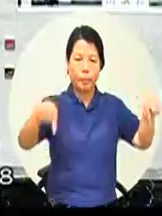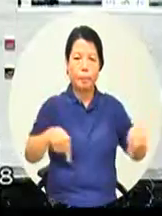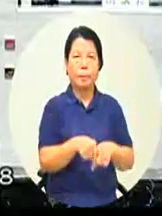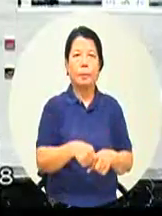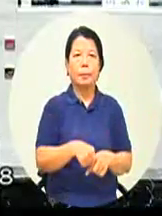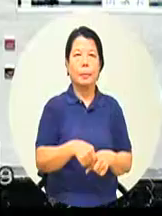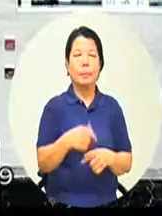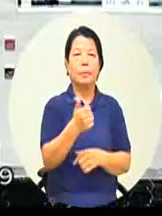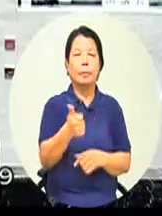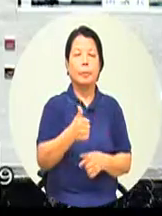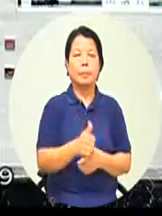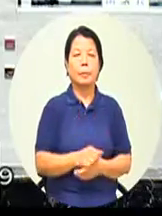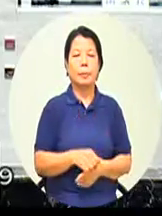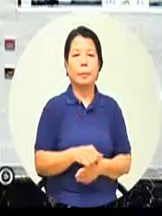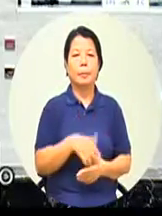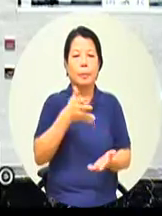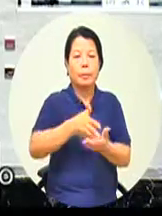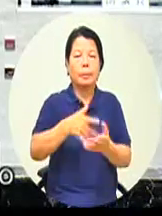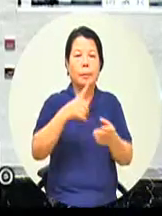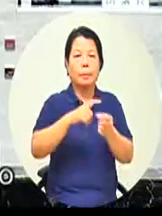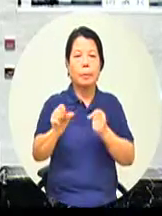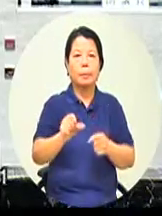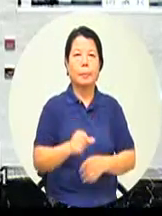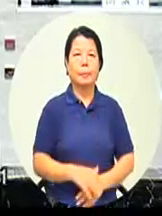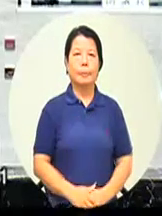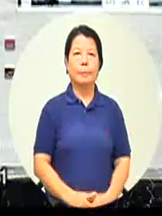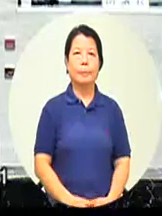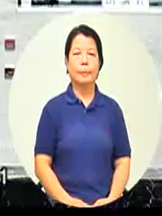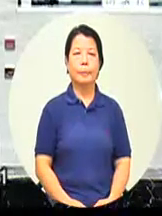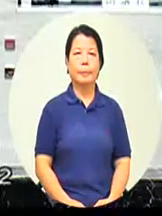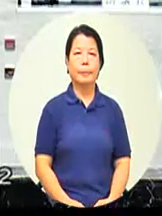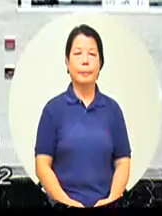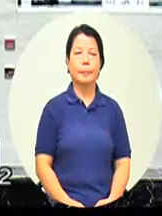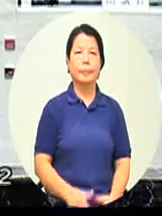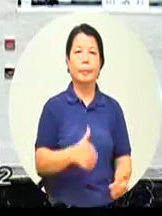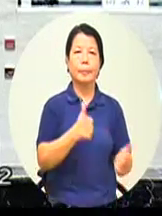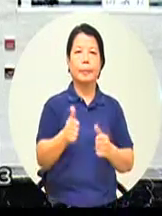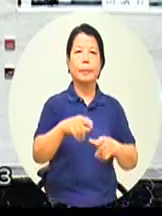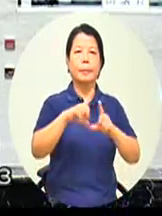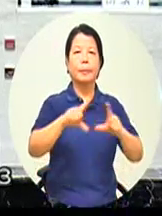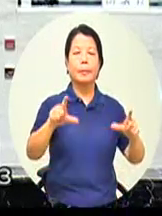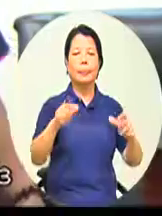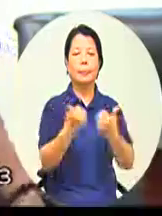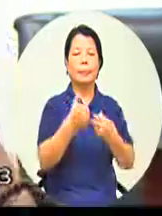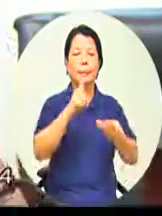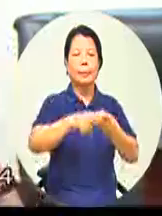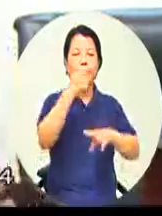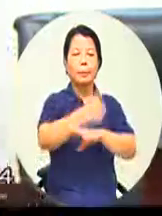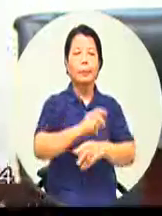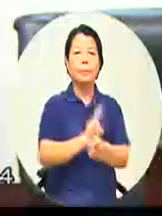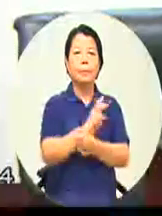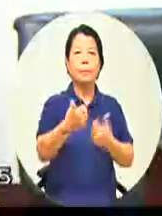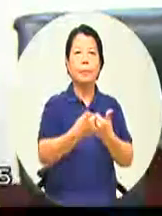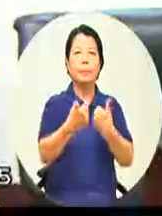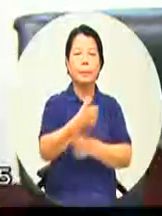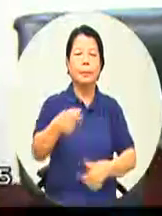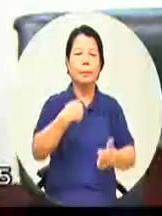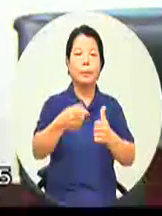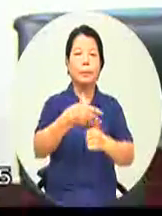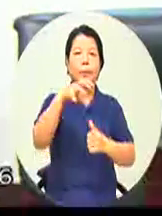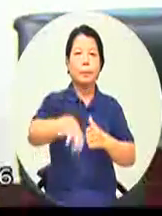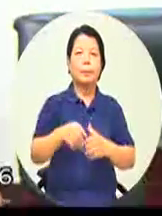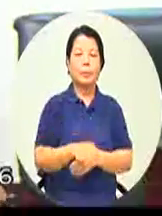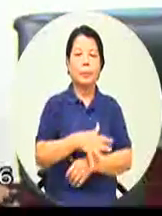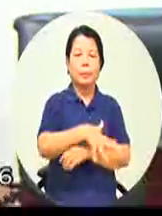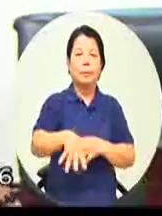张议员，质询时间15分钟。 啊，谢谢大会主席，我们林议员。我们教育部门所有